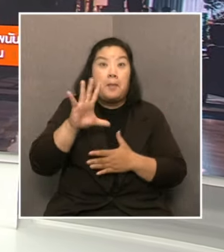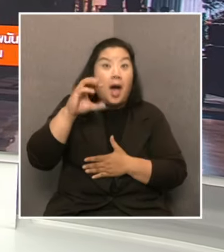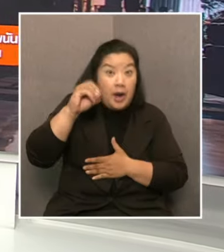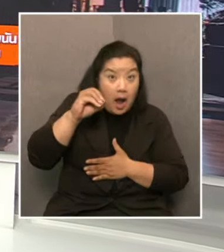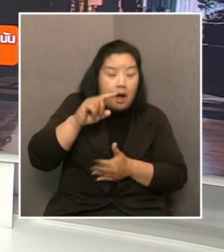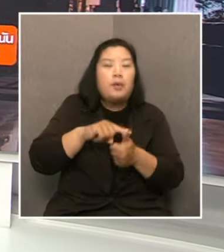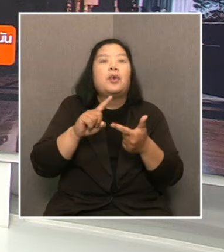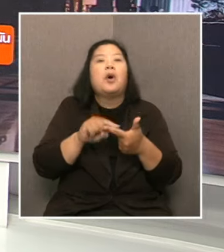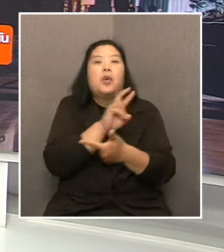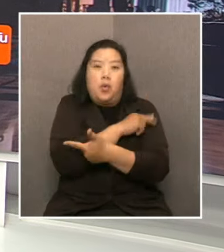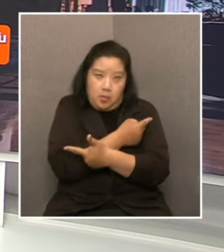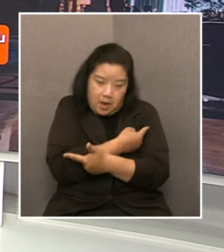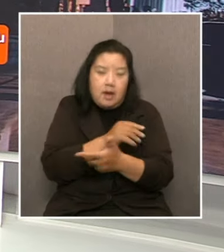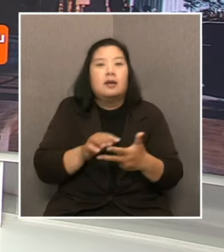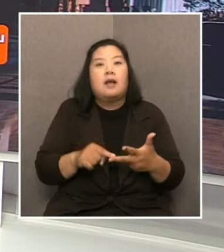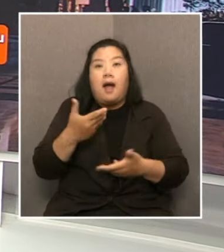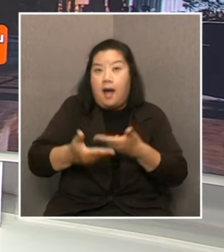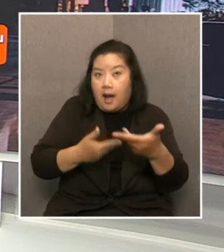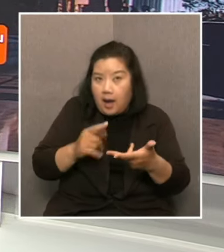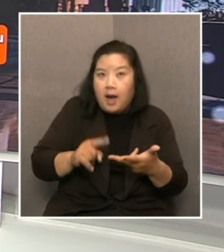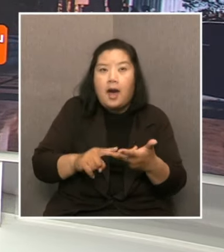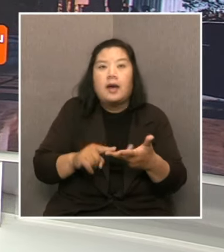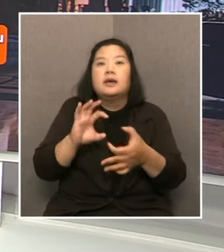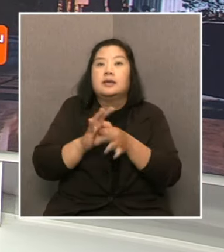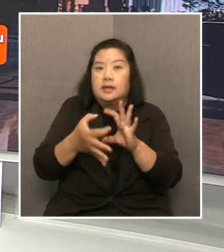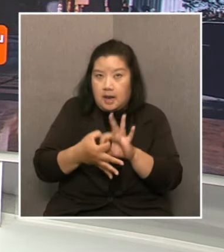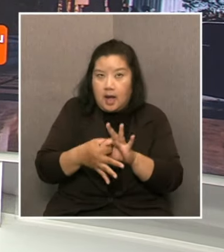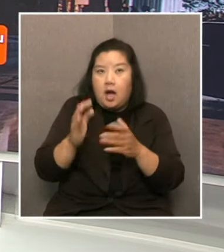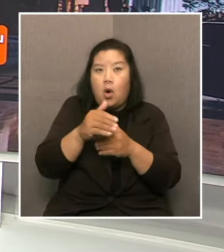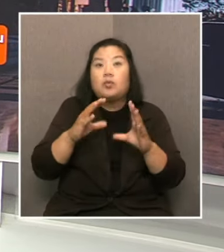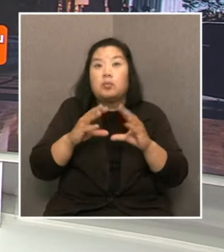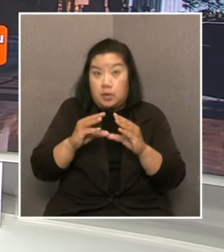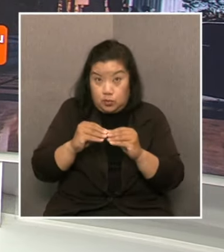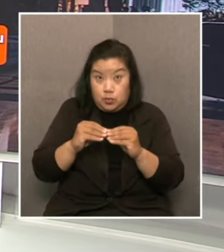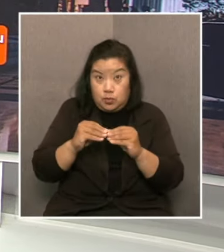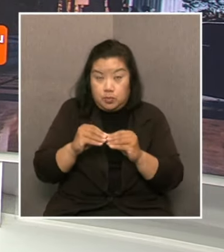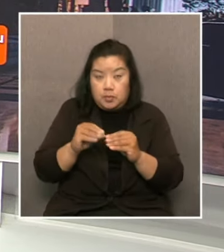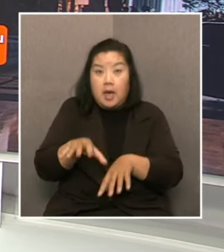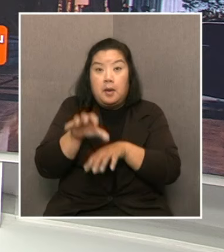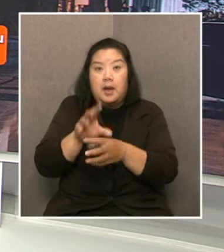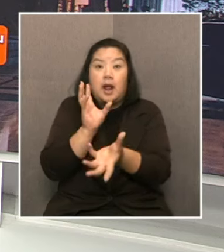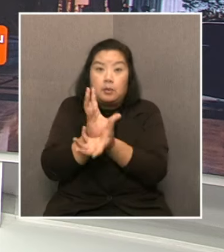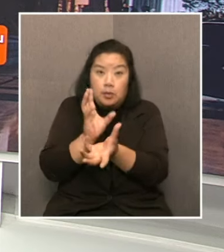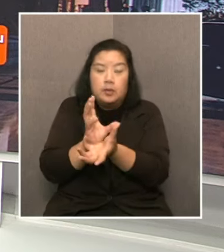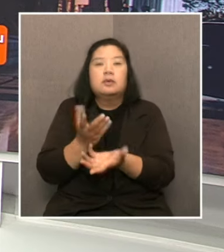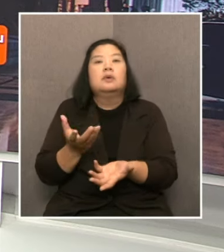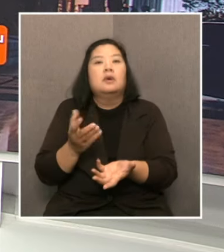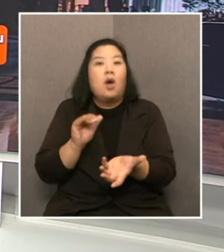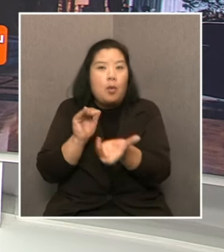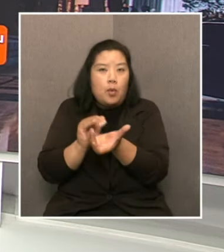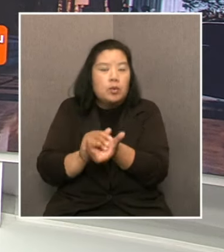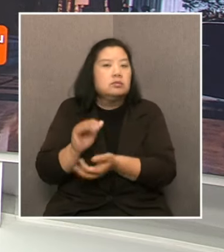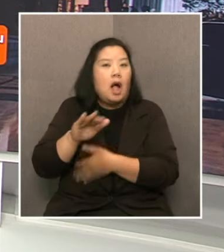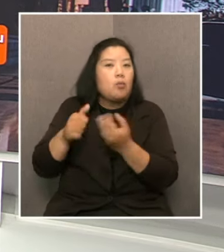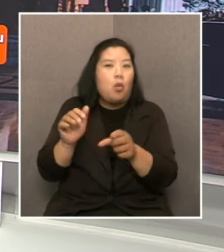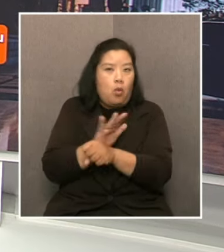ธนาคารสวนสนุกสนามกีฬาหอประชุมและคาสิโนรวมไปถึงการพนันถูกกฎหมายอื่นๆนะครับลองจินตนาการดูนะครับ